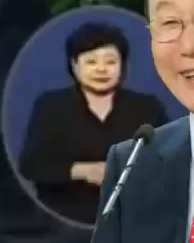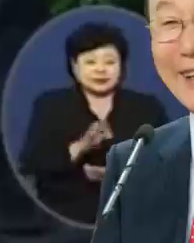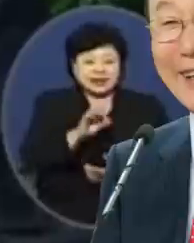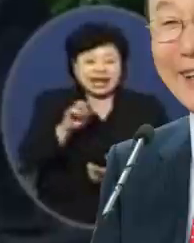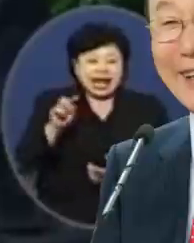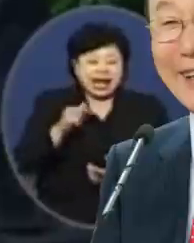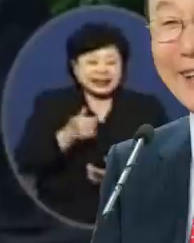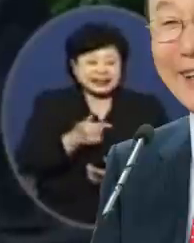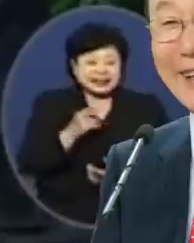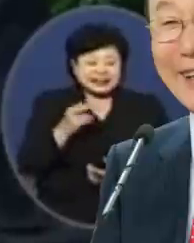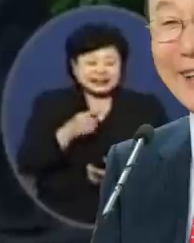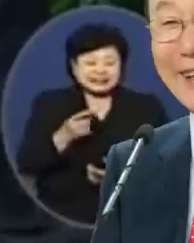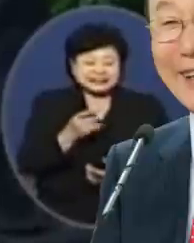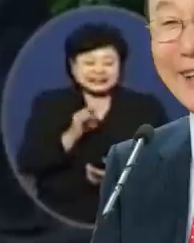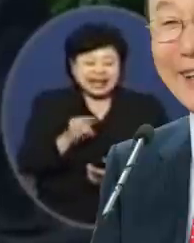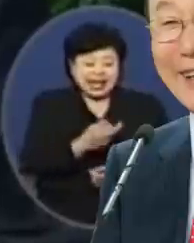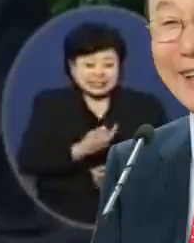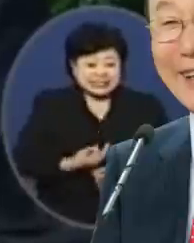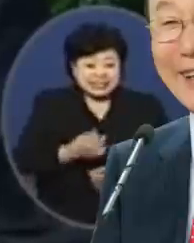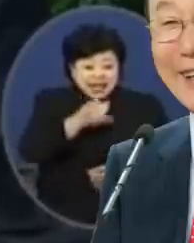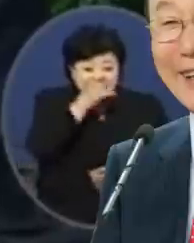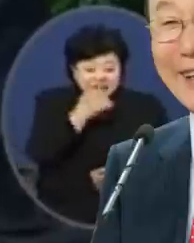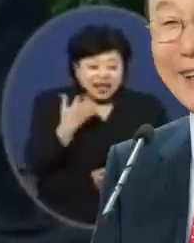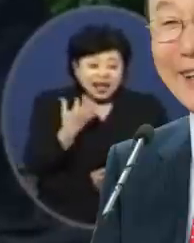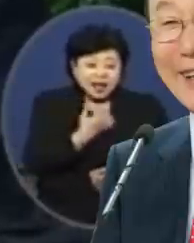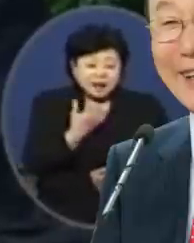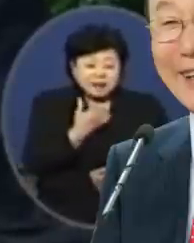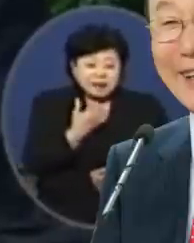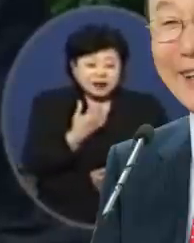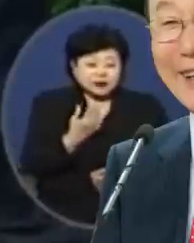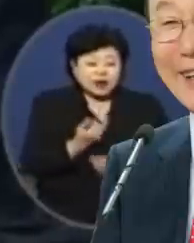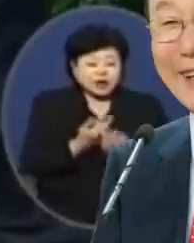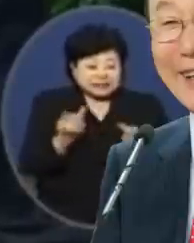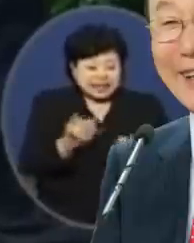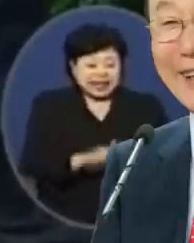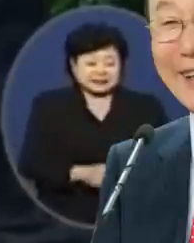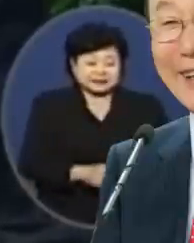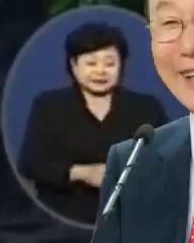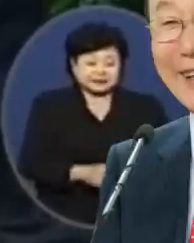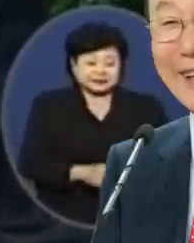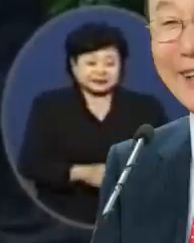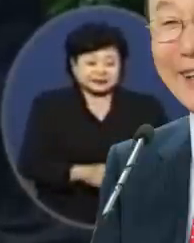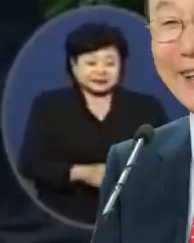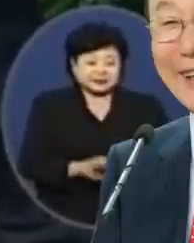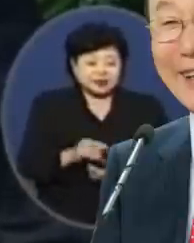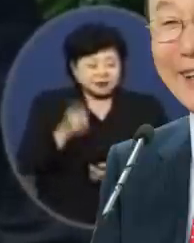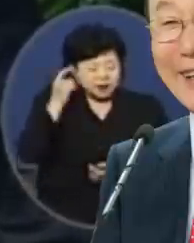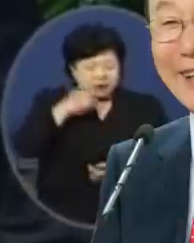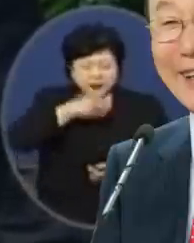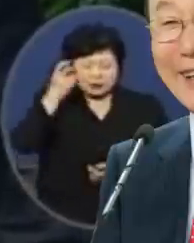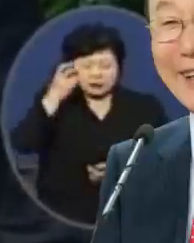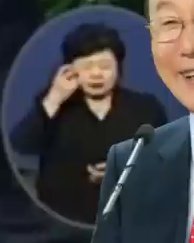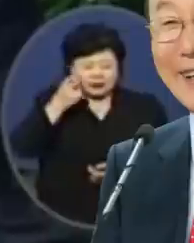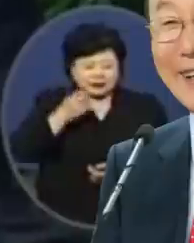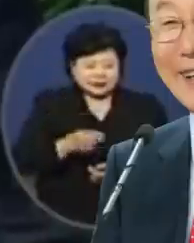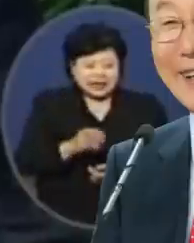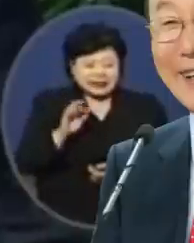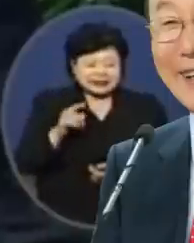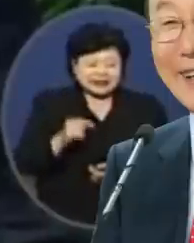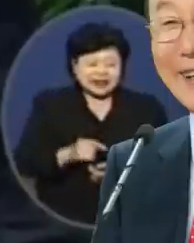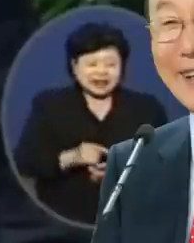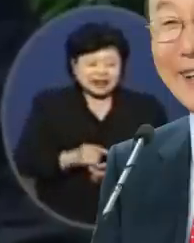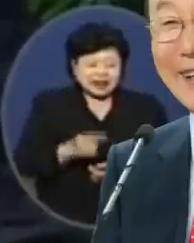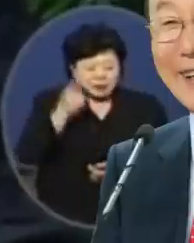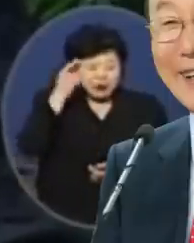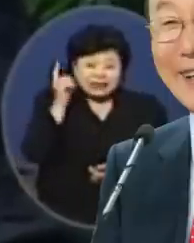안드레라는 제자가 있는데 베드로의 형제인데 얘는 빌립이 머리가 좋은가 하면 안드레라는 머리가